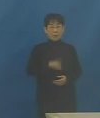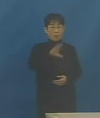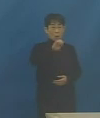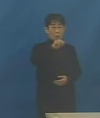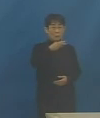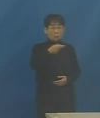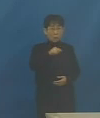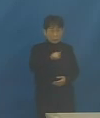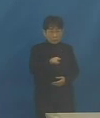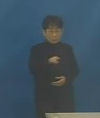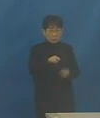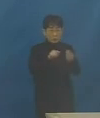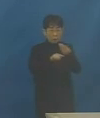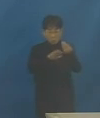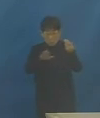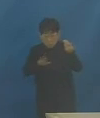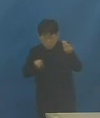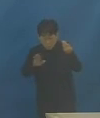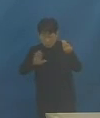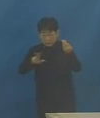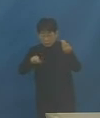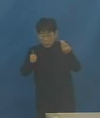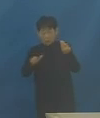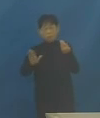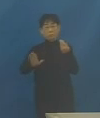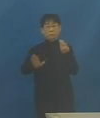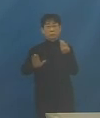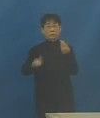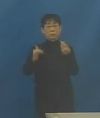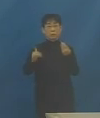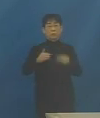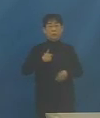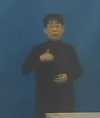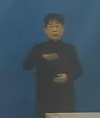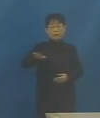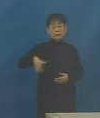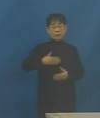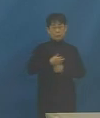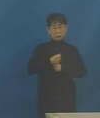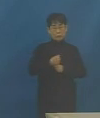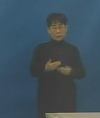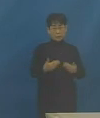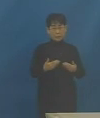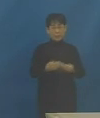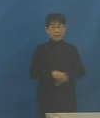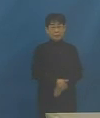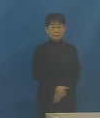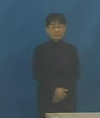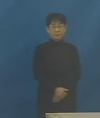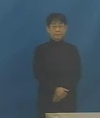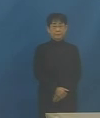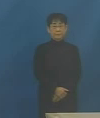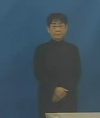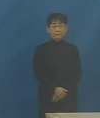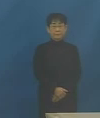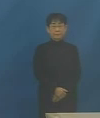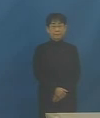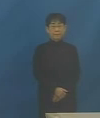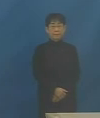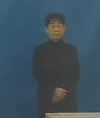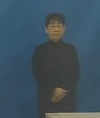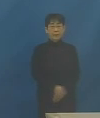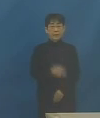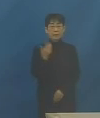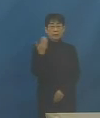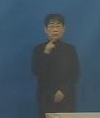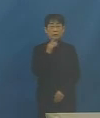がそれでる高畑存在というものも我々は注意していかなきゃいけないと思いますで先ほど申しましたよう